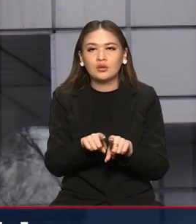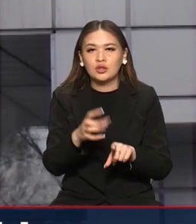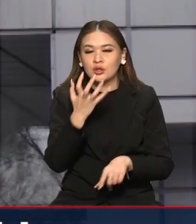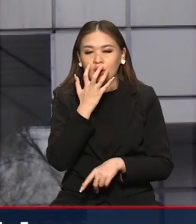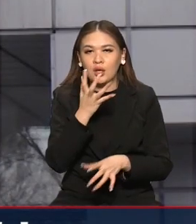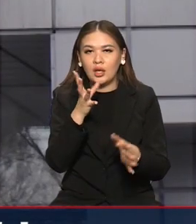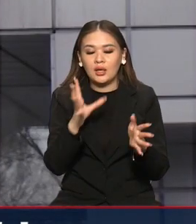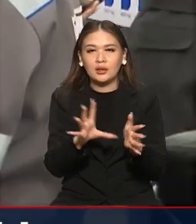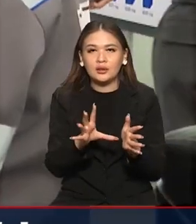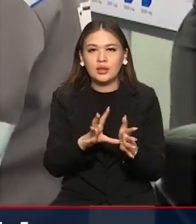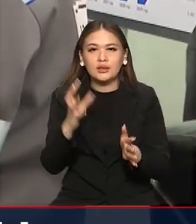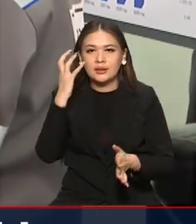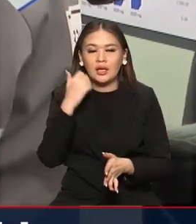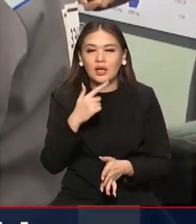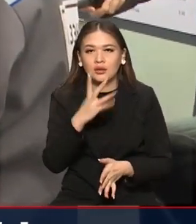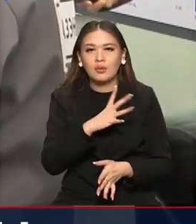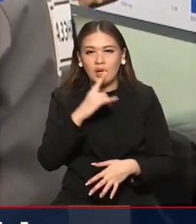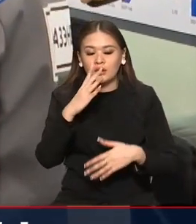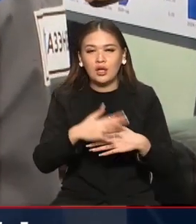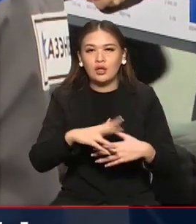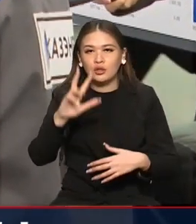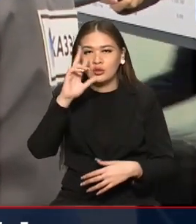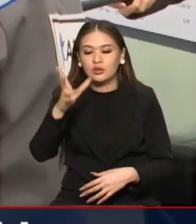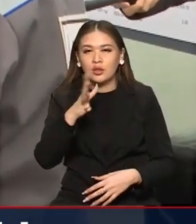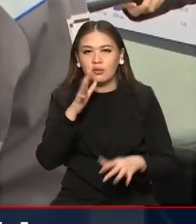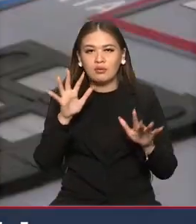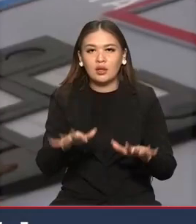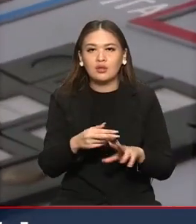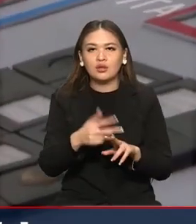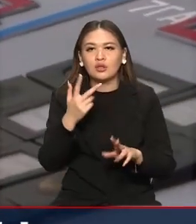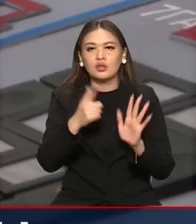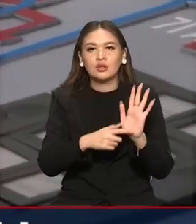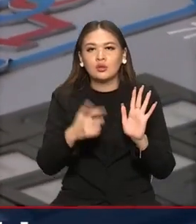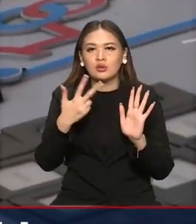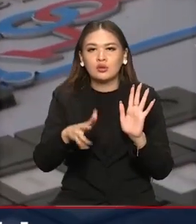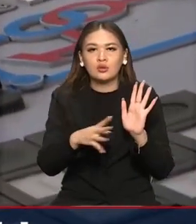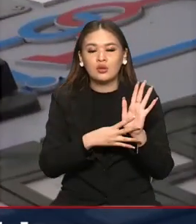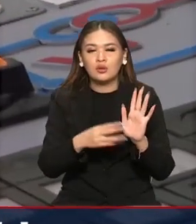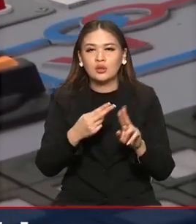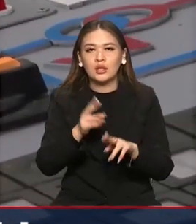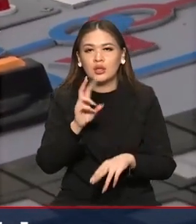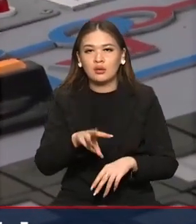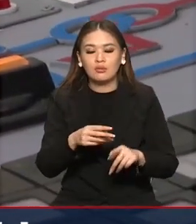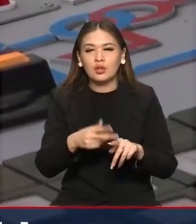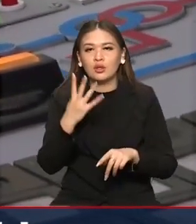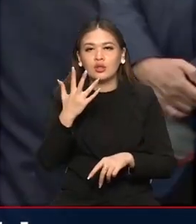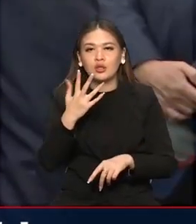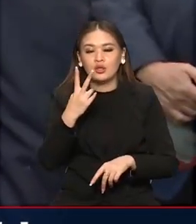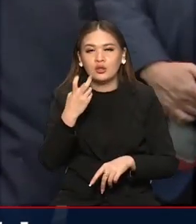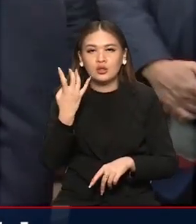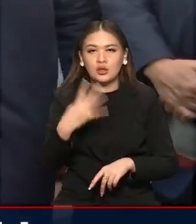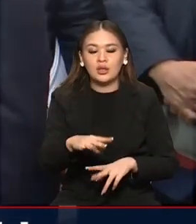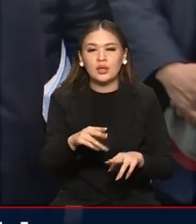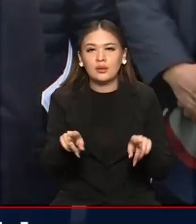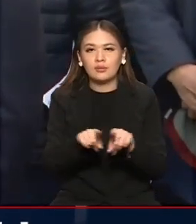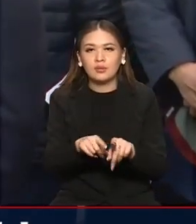мен желілердің тозығы жеткен. Алдағы 3 жыл ішінде аймақта 739 шақырым электр желілері жөнделіп 240 қосалқы станса салынады.